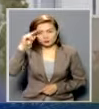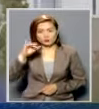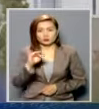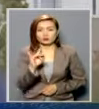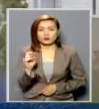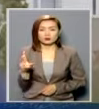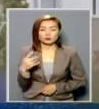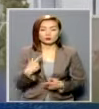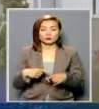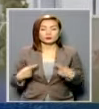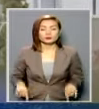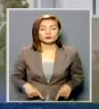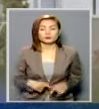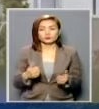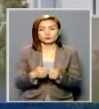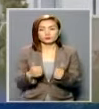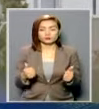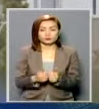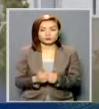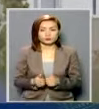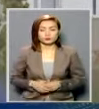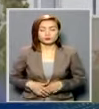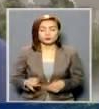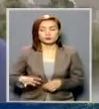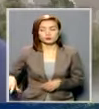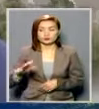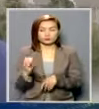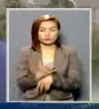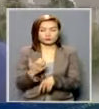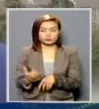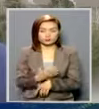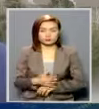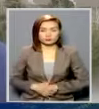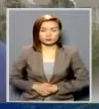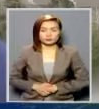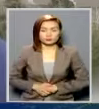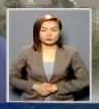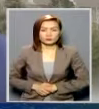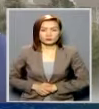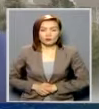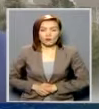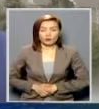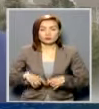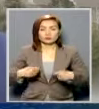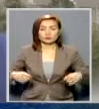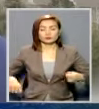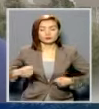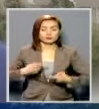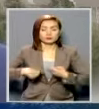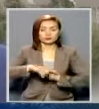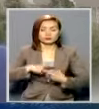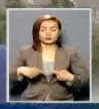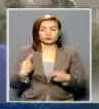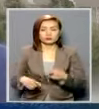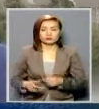Ираннан, және басқа да жақын көрші елдерден келетін болған үшін, ол жерде енді сауда айналымында